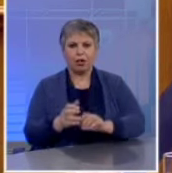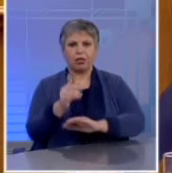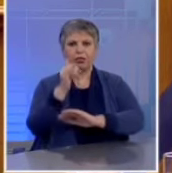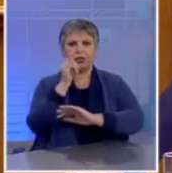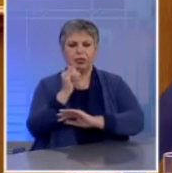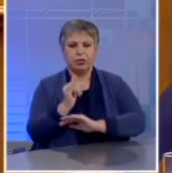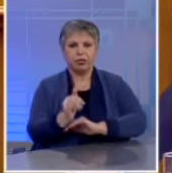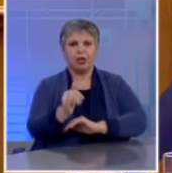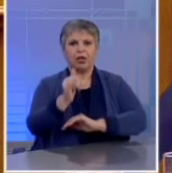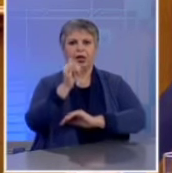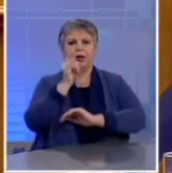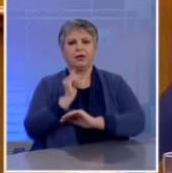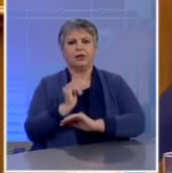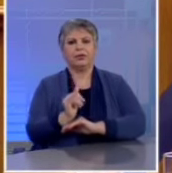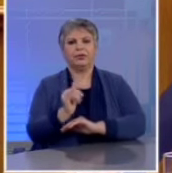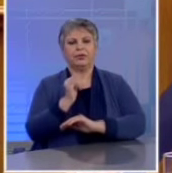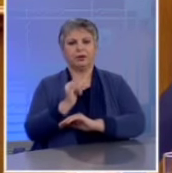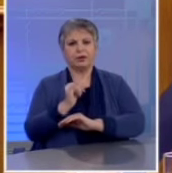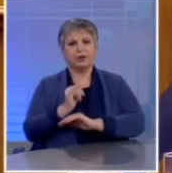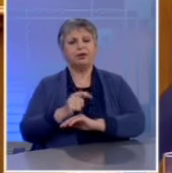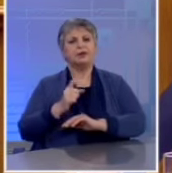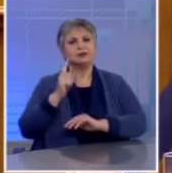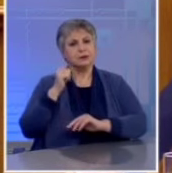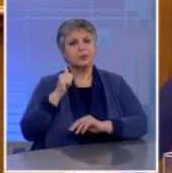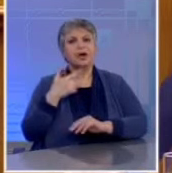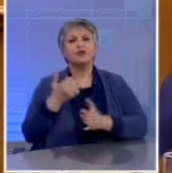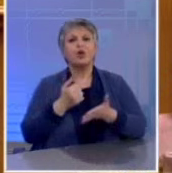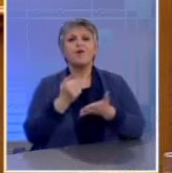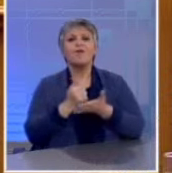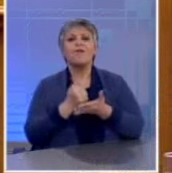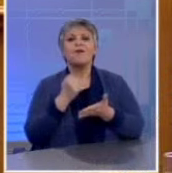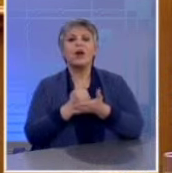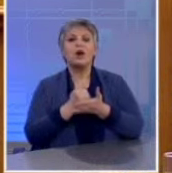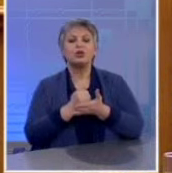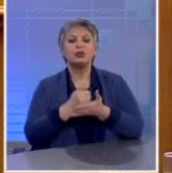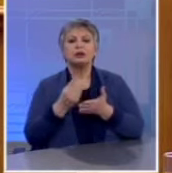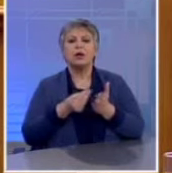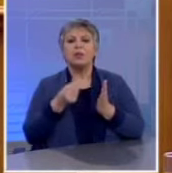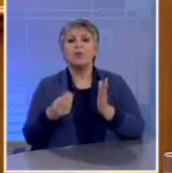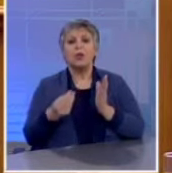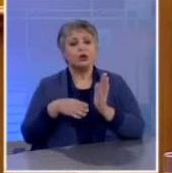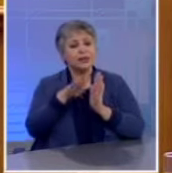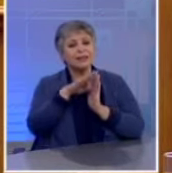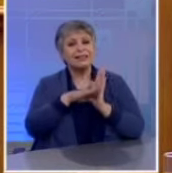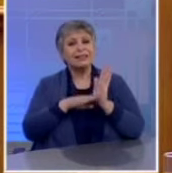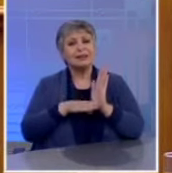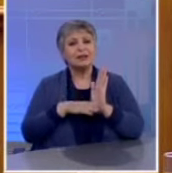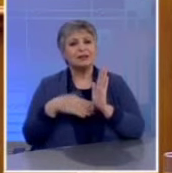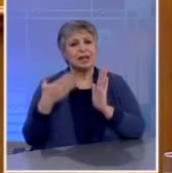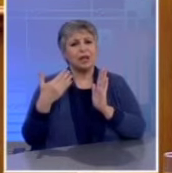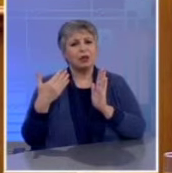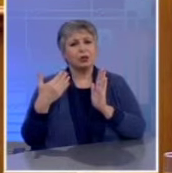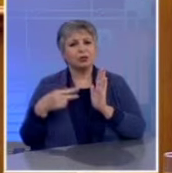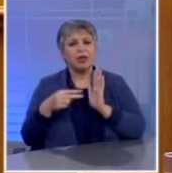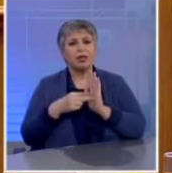Είναι χαρακτηριστικό ότι οι βεβαιώσεις ποσών από τον έλεγχο της λίστας Λαγκάρντ το 2014, δηλαδή